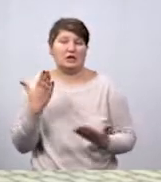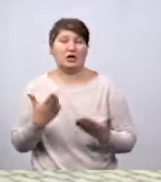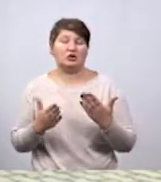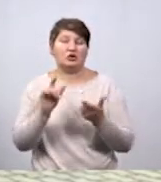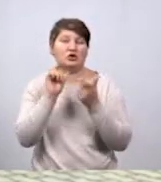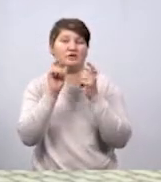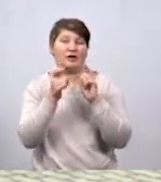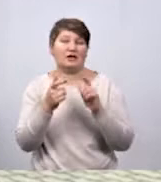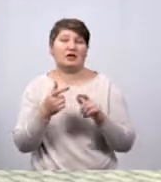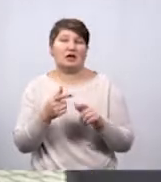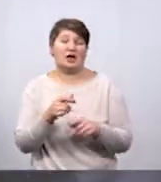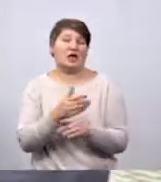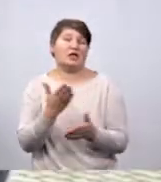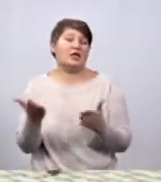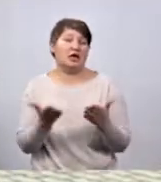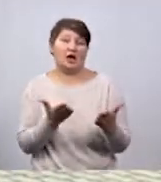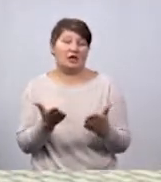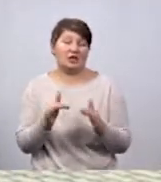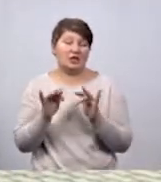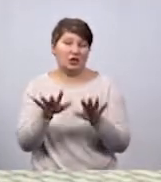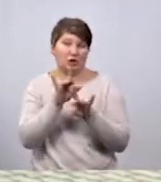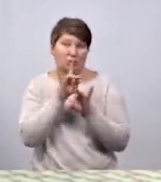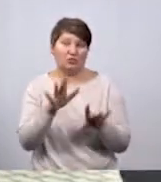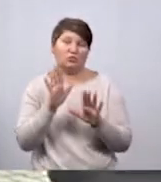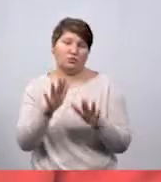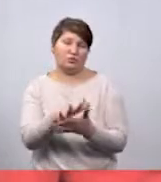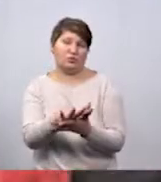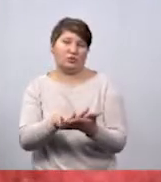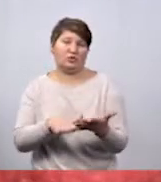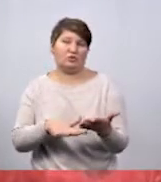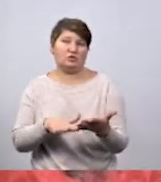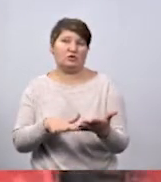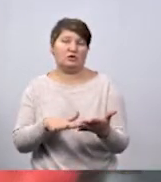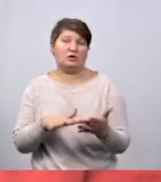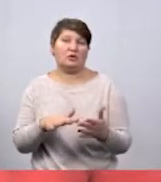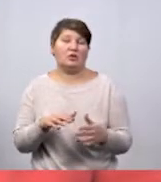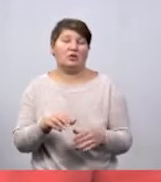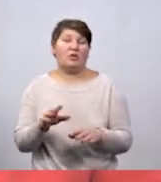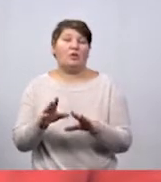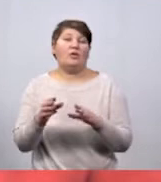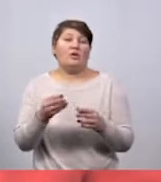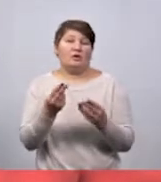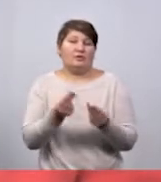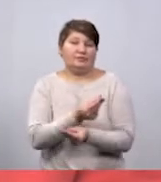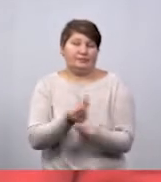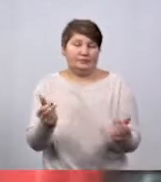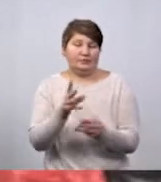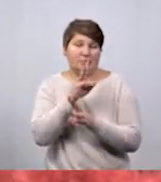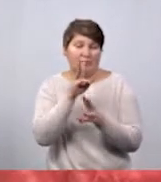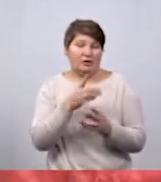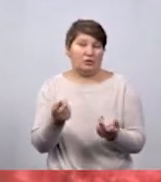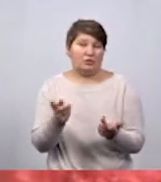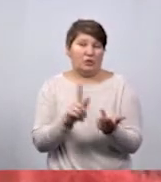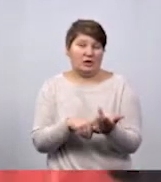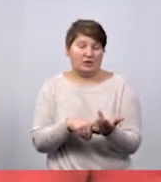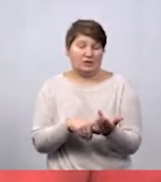на ці звернення ніяких дій не буде, відповідно, вони будуть продовжуватися. Погасити заборгованість по заробітній платі – раз.